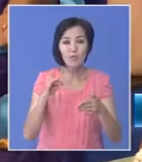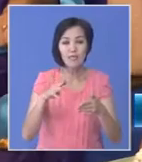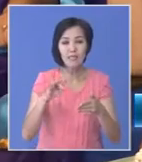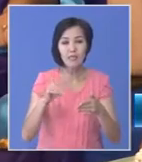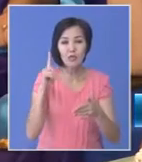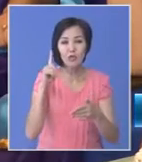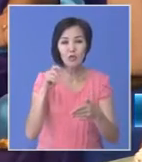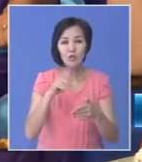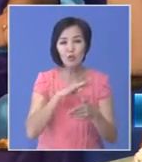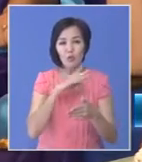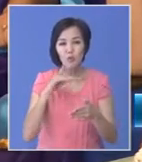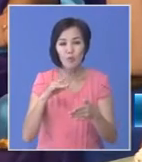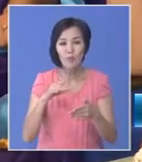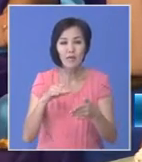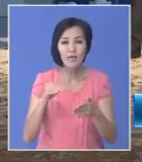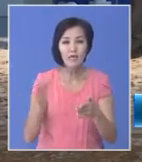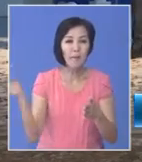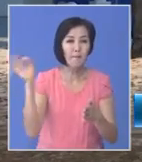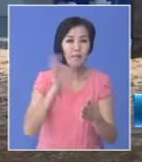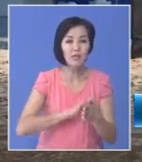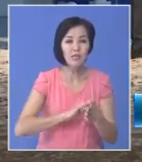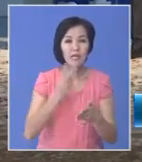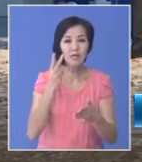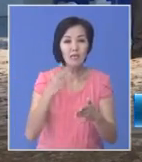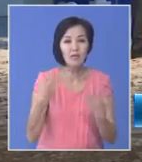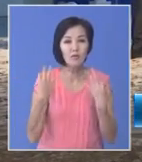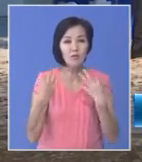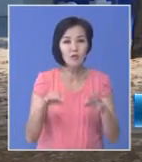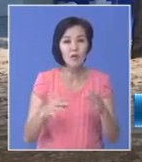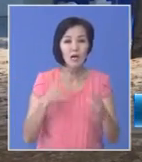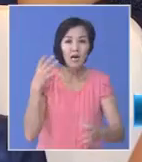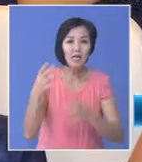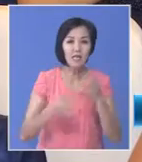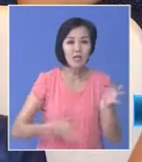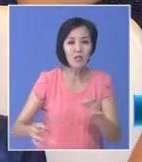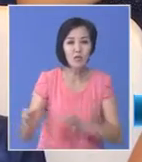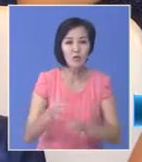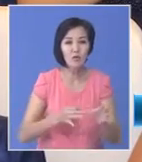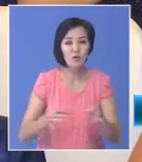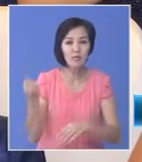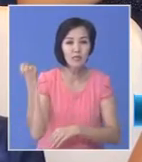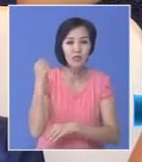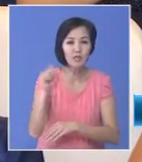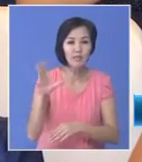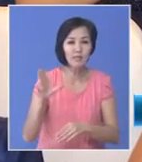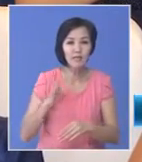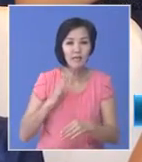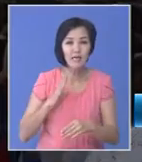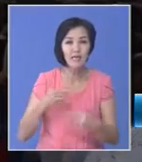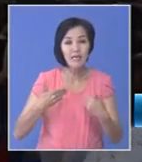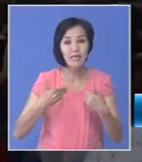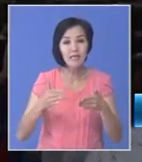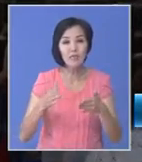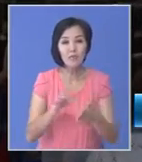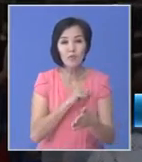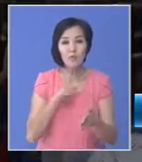жинаған. Екі оқушы білім сынағынан босатылған. Олар халықаралық ғылыми жобалар жарысында жеңімпаз атанғандар. Енді шәкірттер өзі